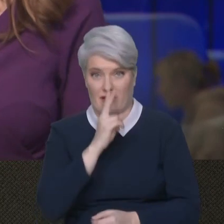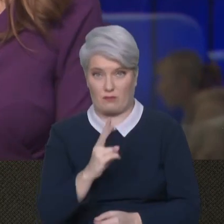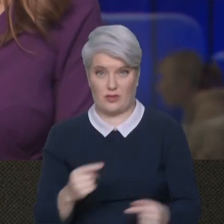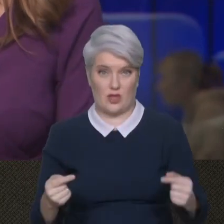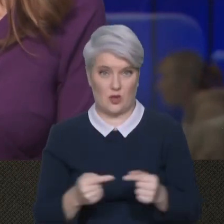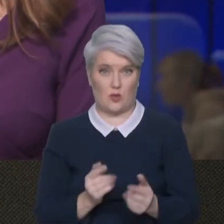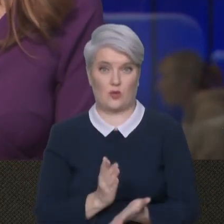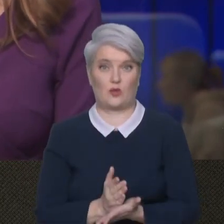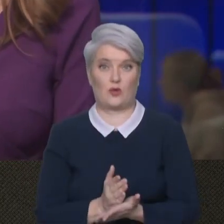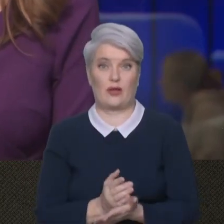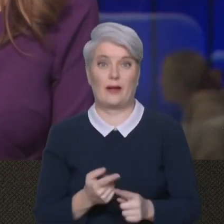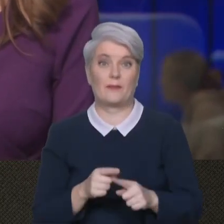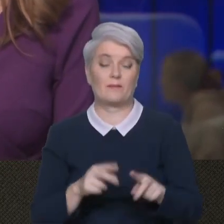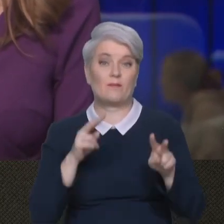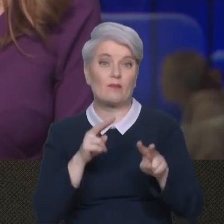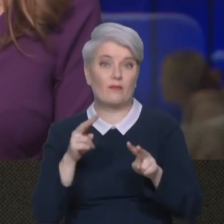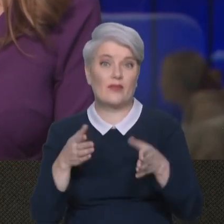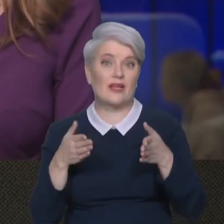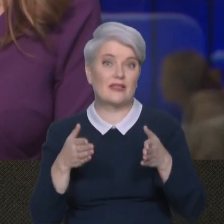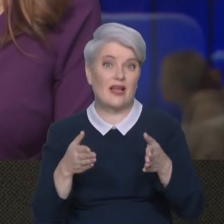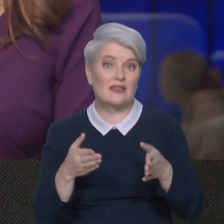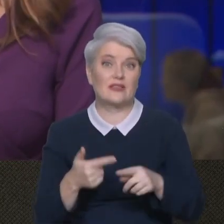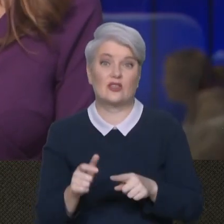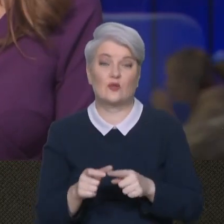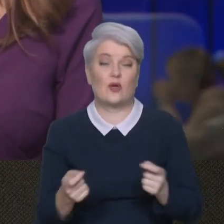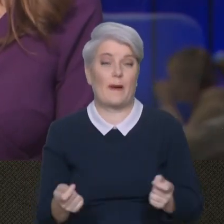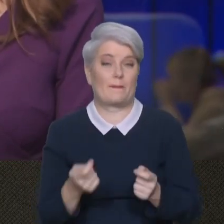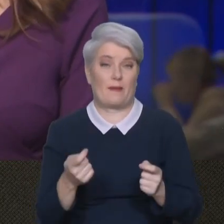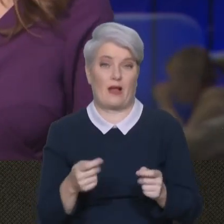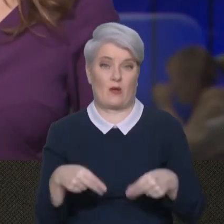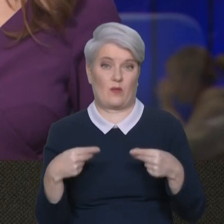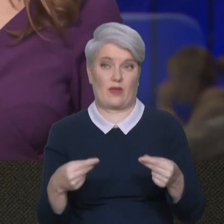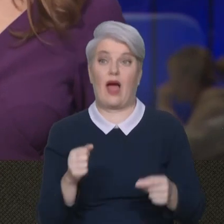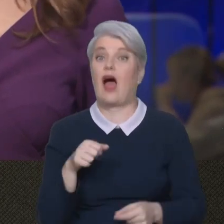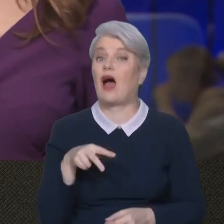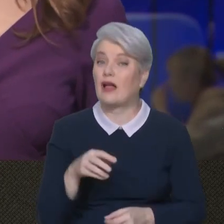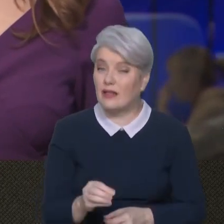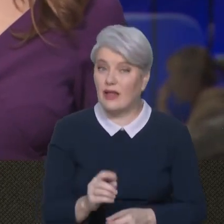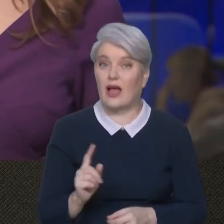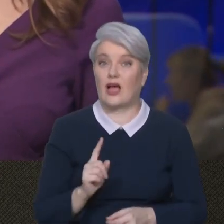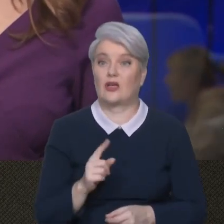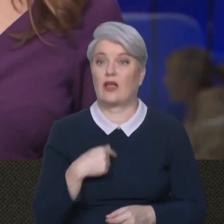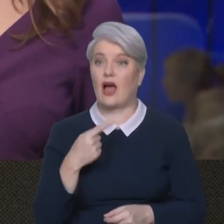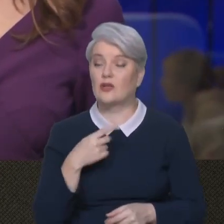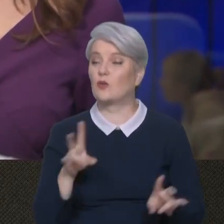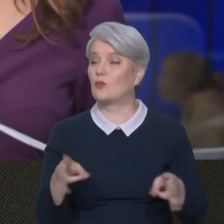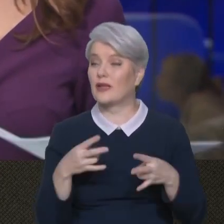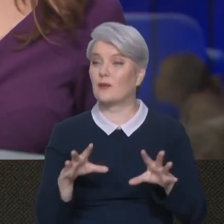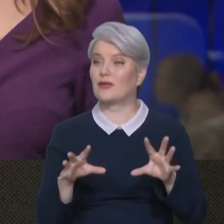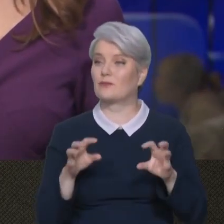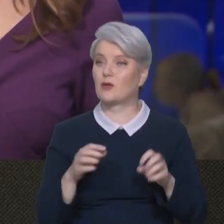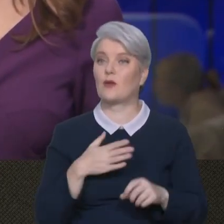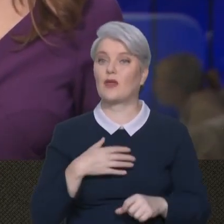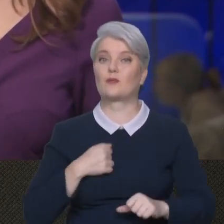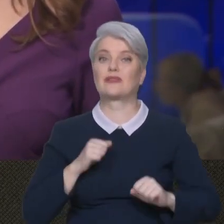От, тому цей контроль траси, насправді, ну, дуже мало їм поки що дає. Але єдине, що те, що я кажу, не треба сприймати так, що